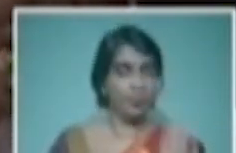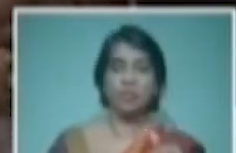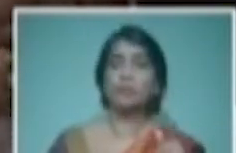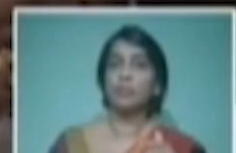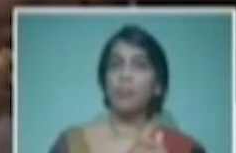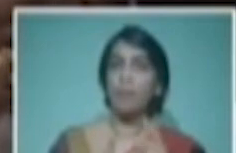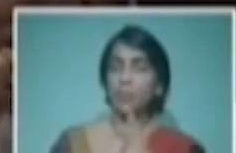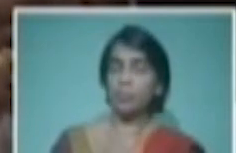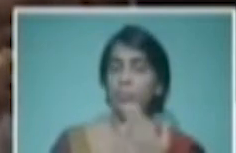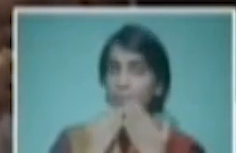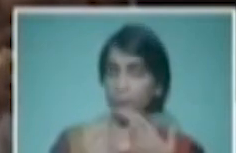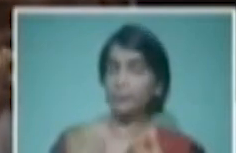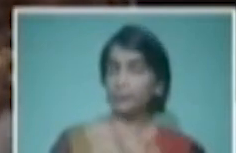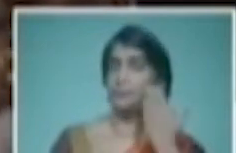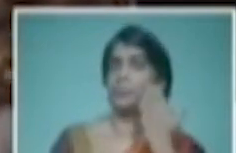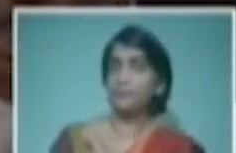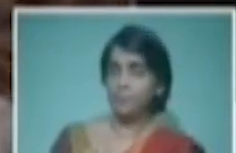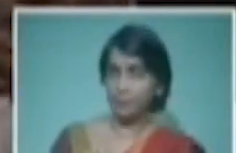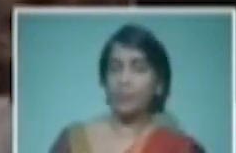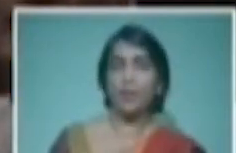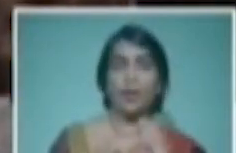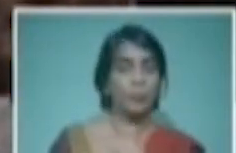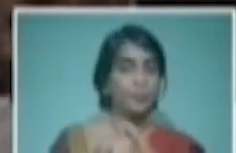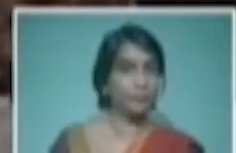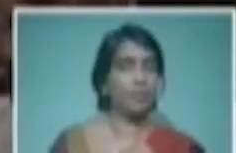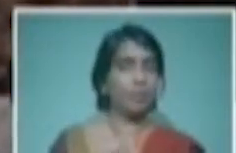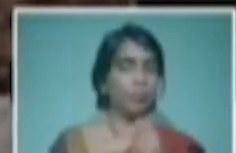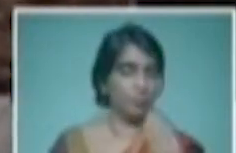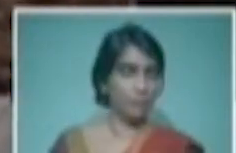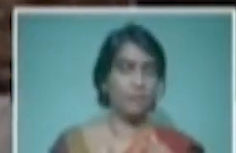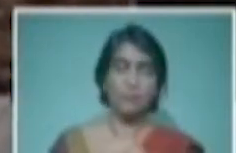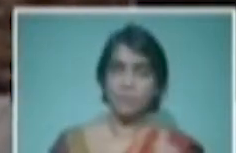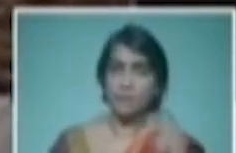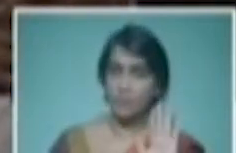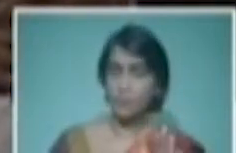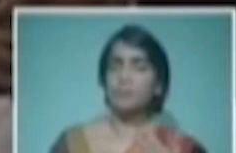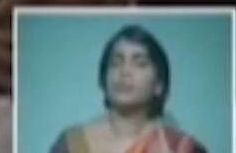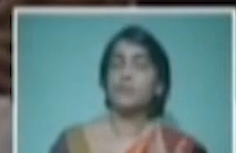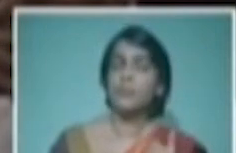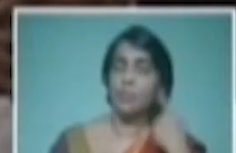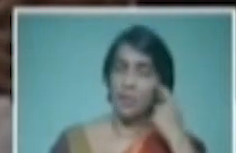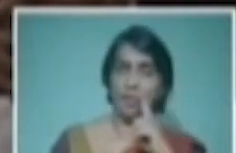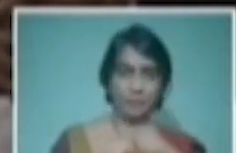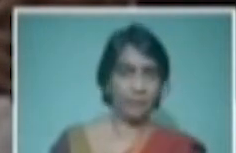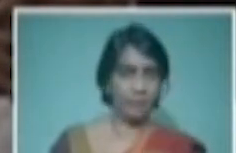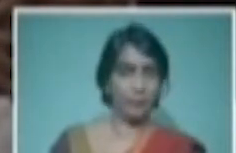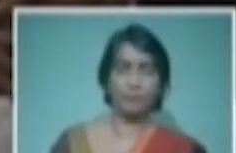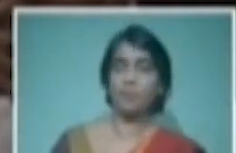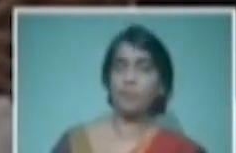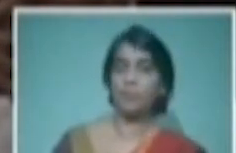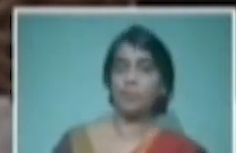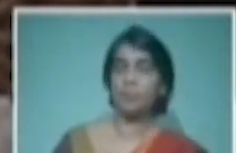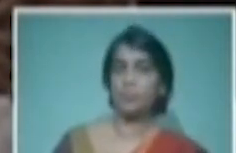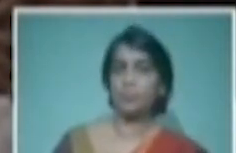විරෝධ උපදේශකවරුන් හරහා අපේ සහයෝගයත් පෙර පාසල් වලට ලබා දෙන්න කටයුතු කරනවා කියන එක මතක් කරනවා මේ